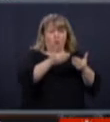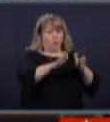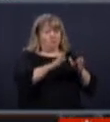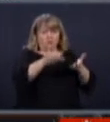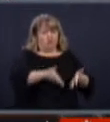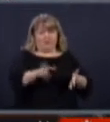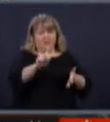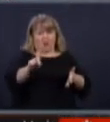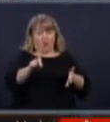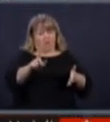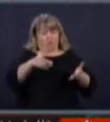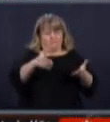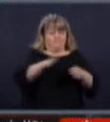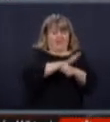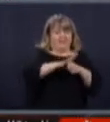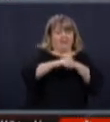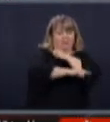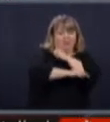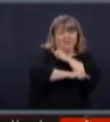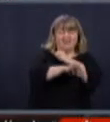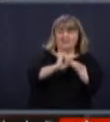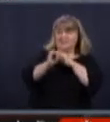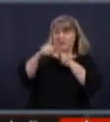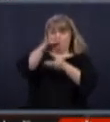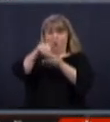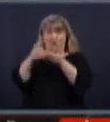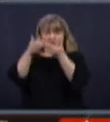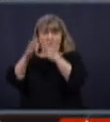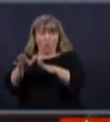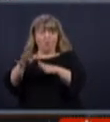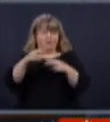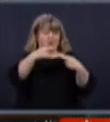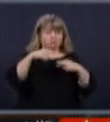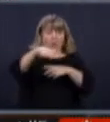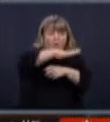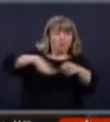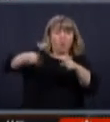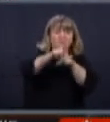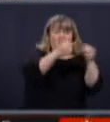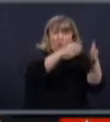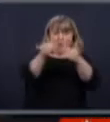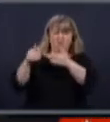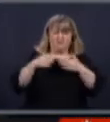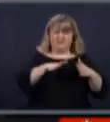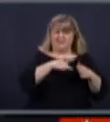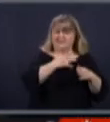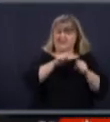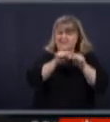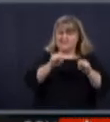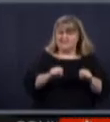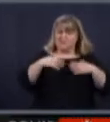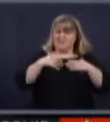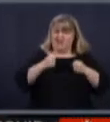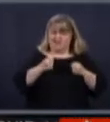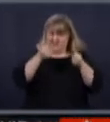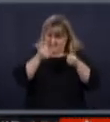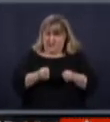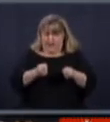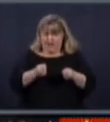déconfinez en région, vous allez déconfiner à Montréal. Est-ce que le réseau va être capable d'absorber tout seul? Il n'y a pas un risque? D'abord, il y a une logique, là. C'est